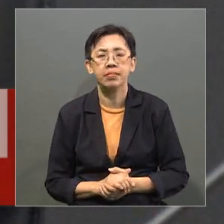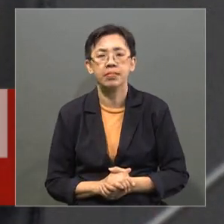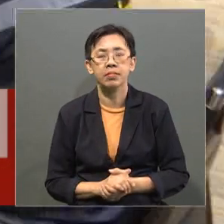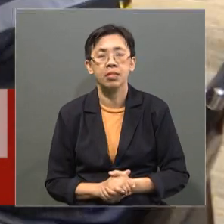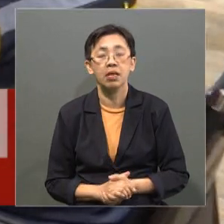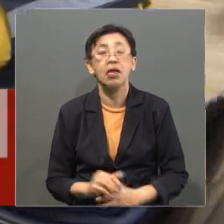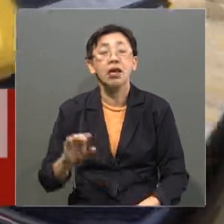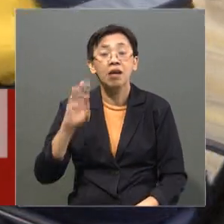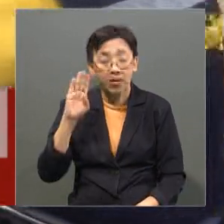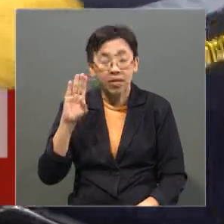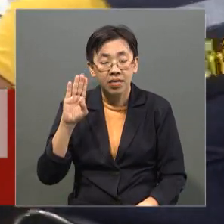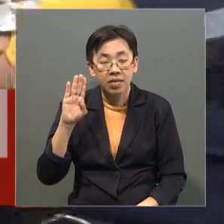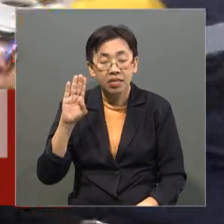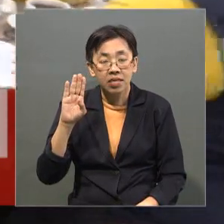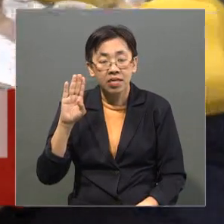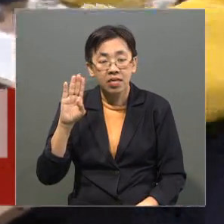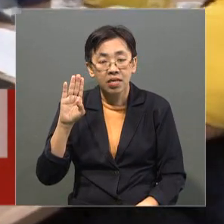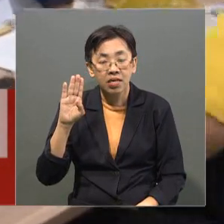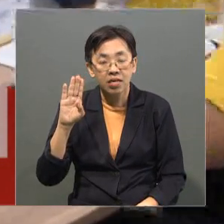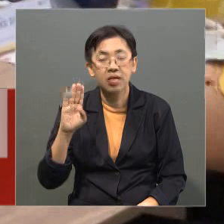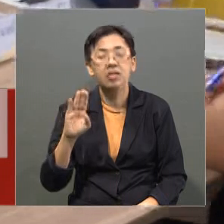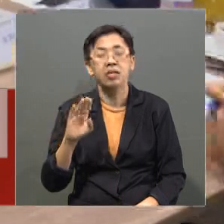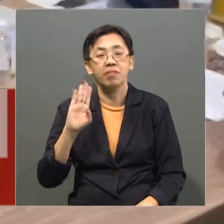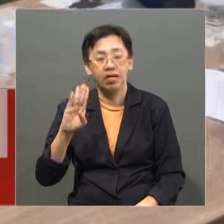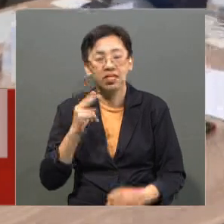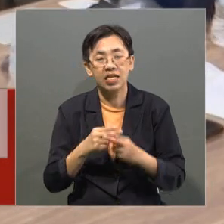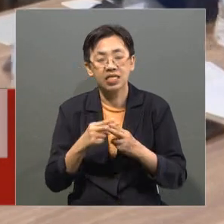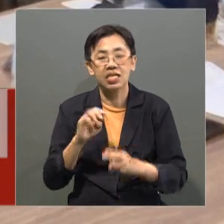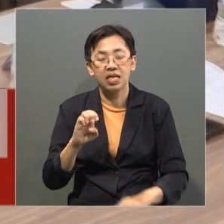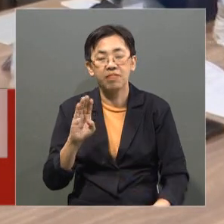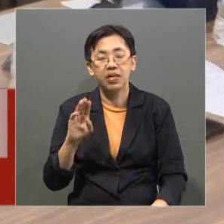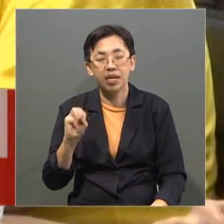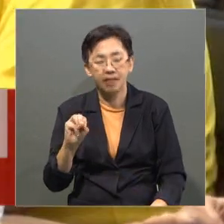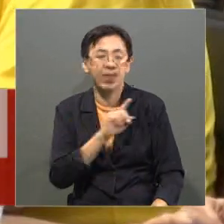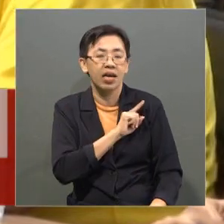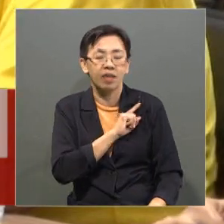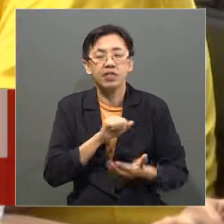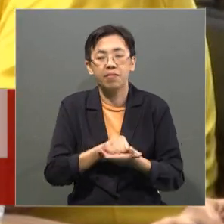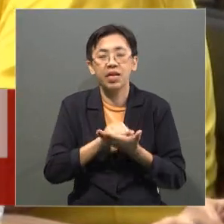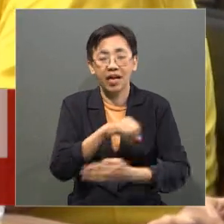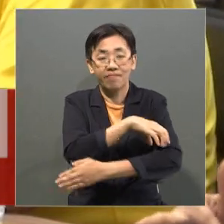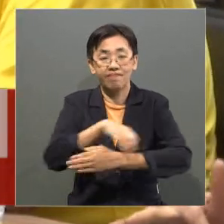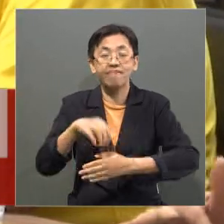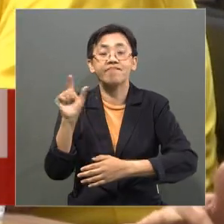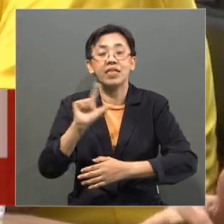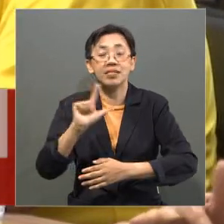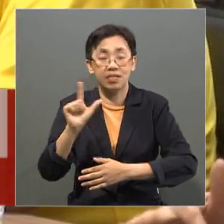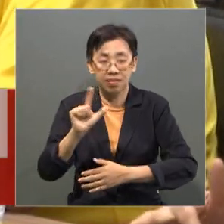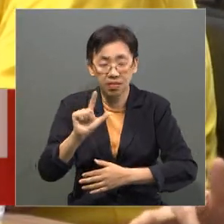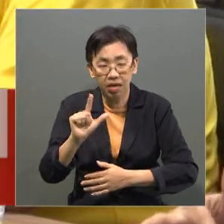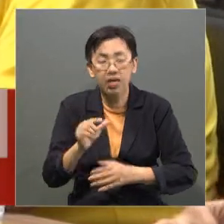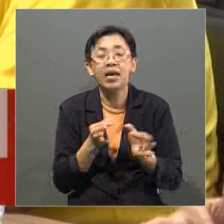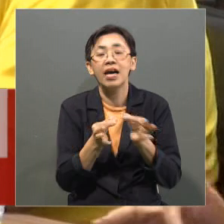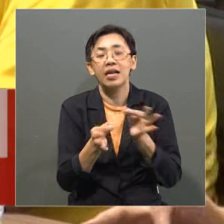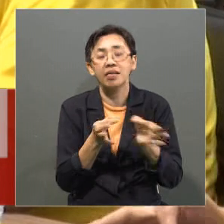ทางบริษัทอีสเทิร์นบางกอก monelนะครับจำกัดหรือว่า ebmซึ่งเป็นผู้ให้บริการเดินรถไฟฟ้าสายสีเหลืองได้